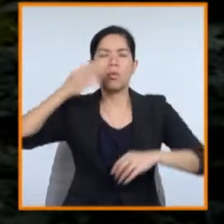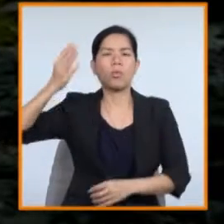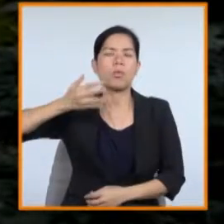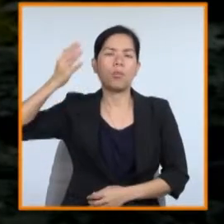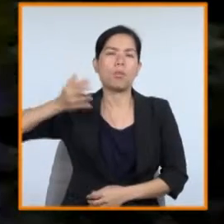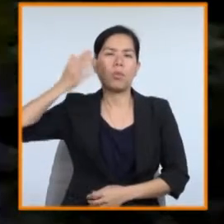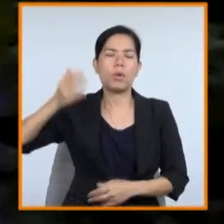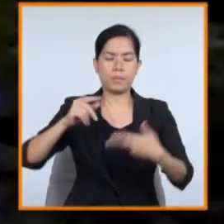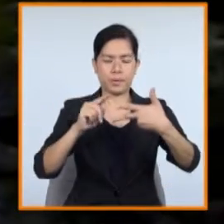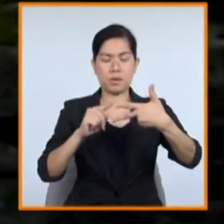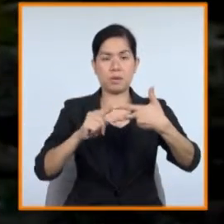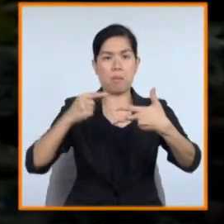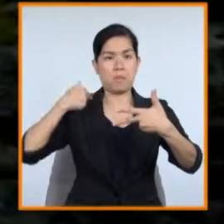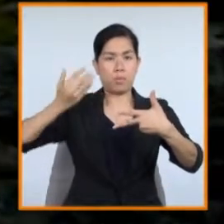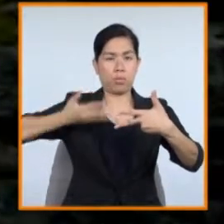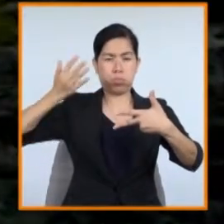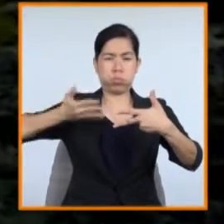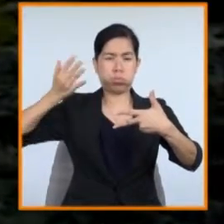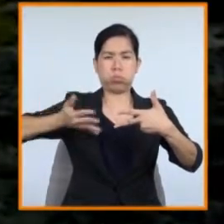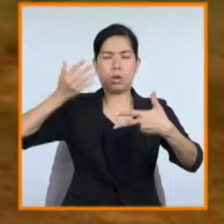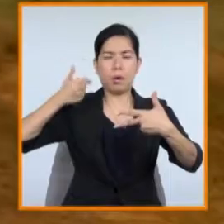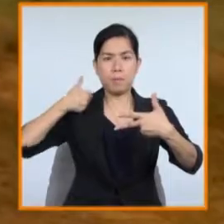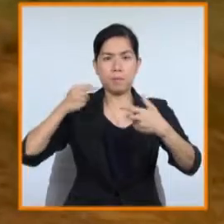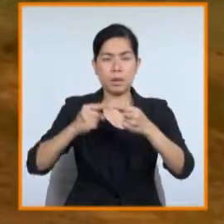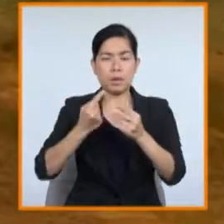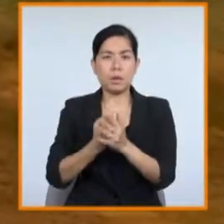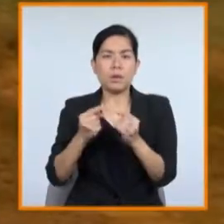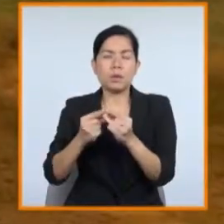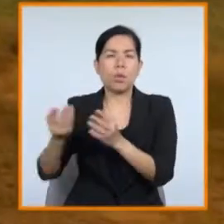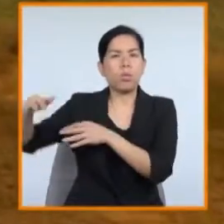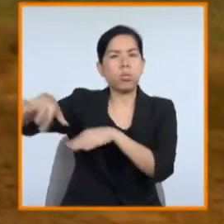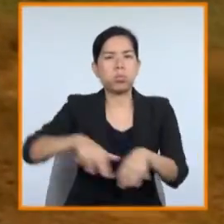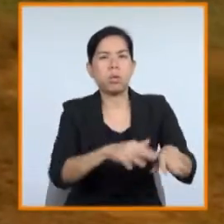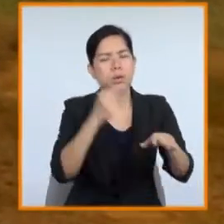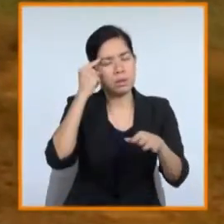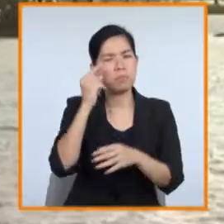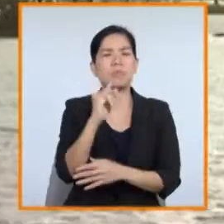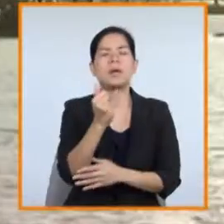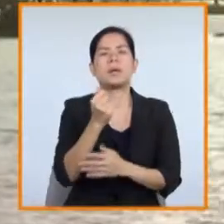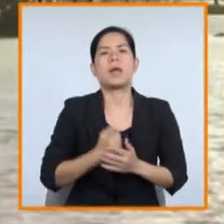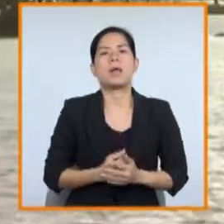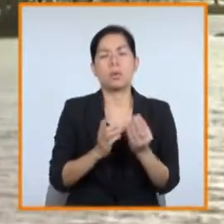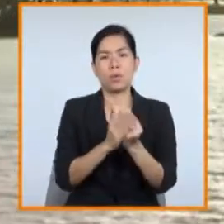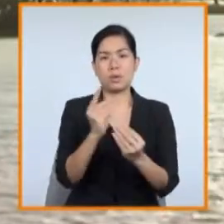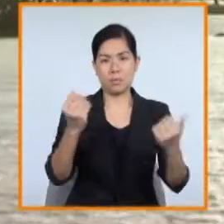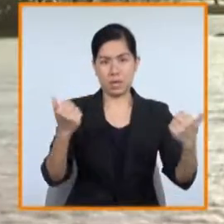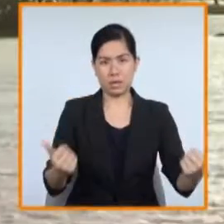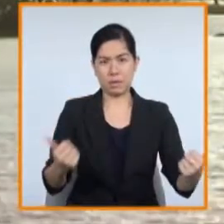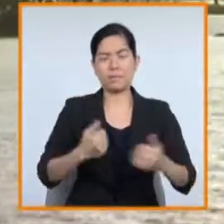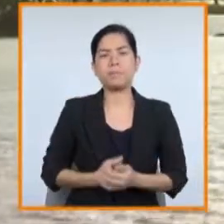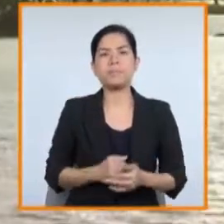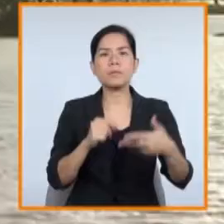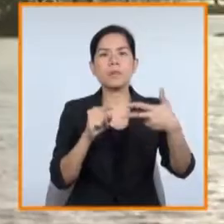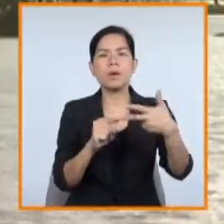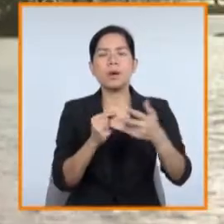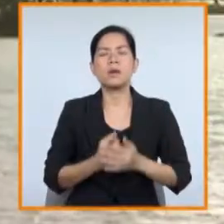สเตอร์ทวีความรุนแรงเป็นระดับที่4และจะพัดถล่มฮาวายในช่วงสุดสัปดาห์นี้ค่ะ ส่วนที่รัฐฟลอริดานะคะก็เจอกับพ